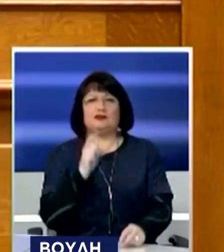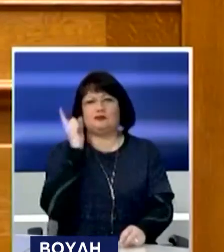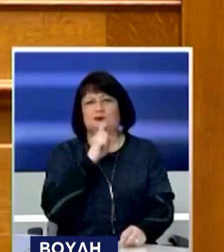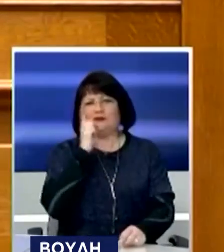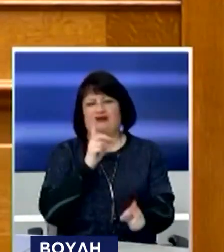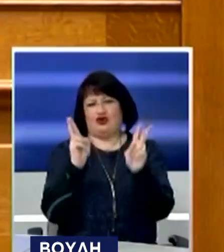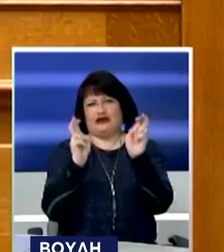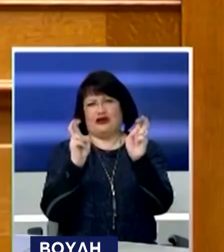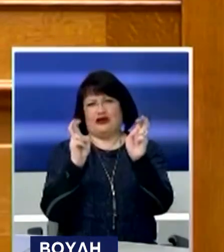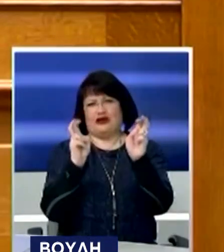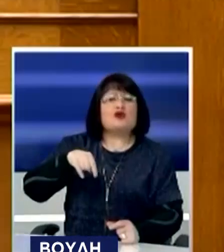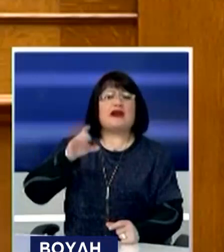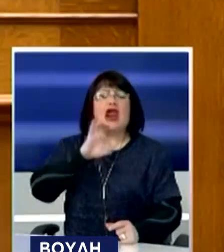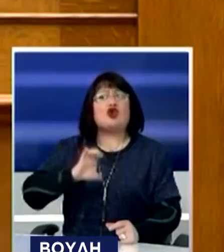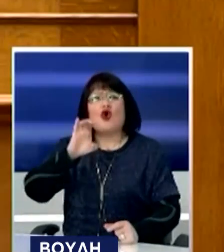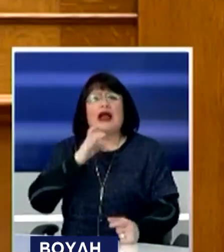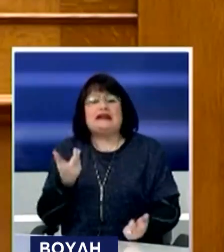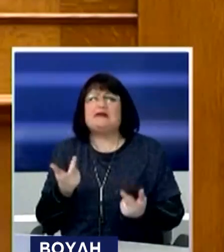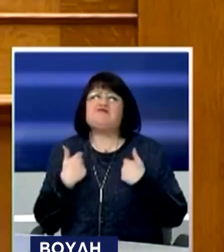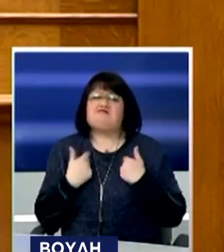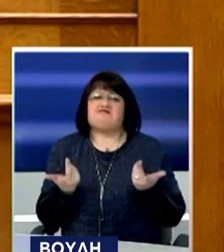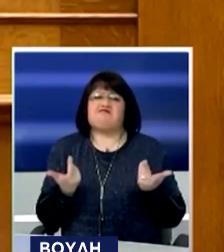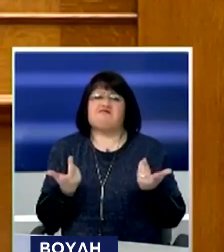από αυτό τον τίτλο. Ως Μέρα 25,